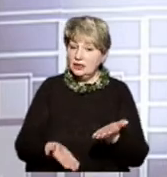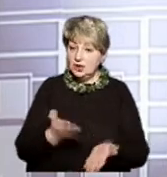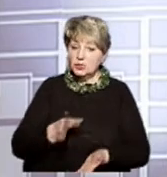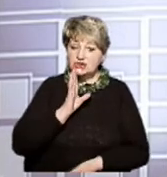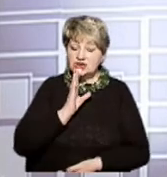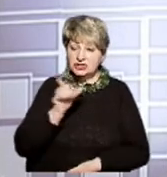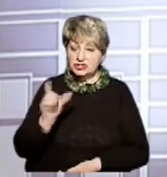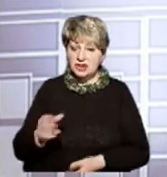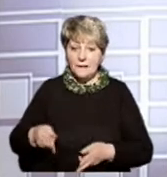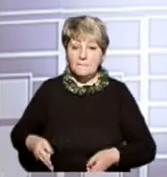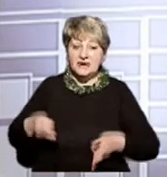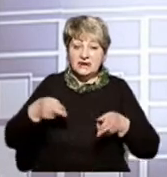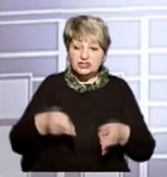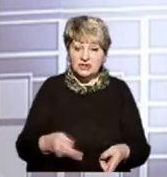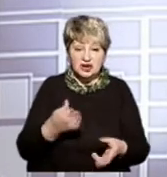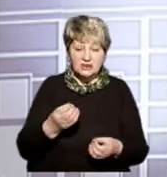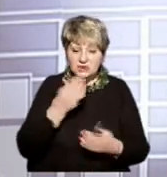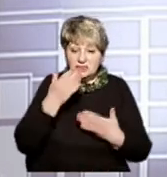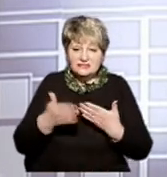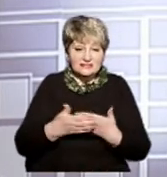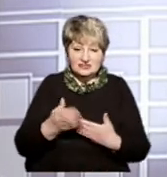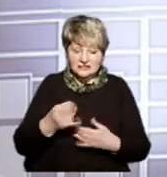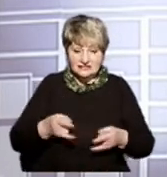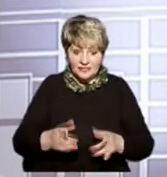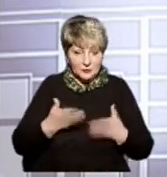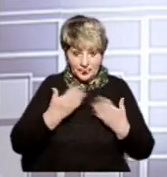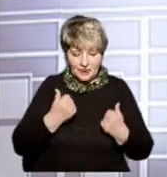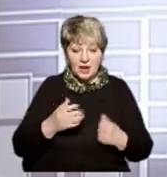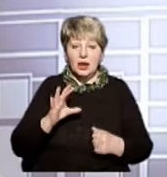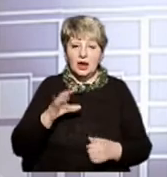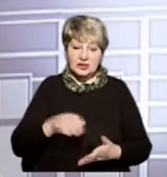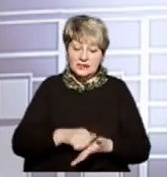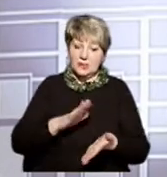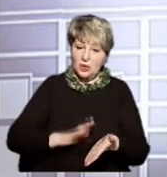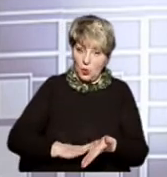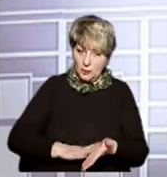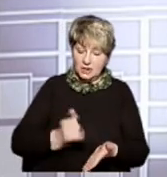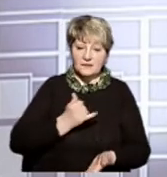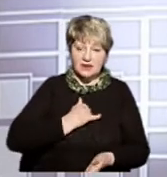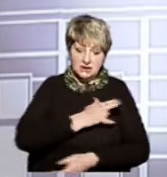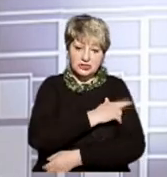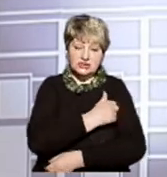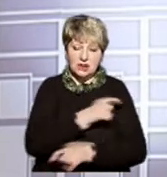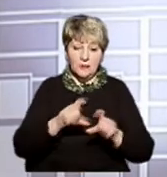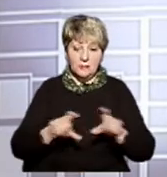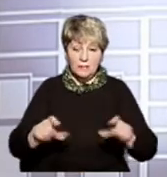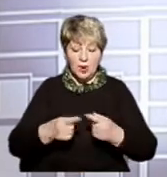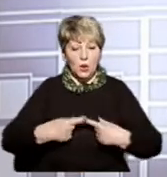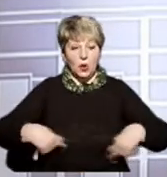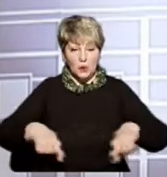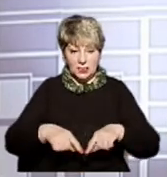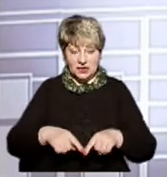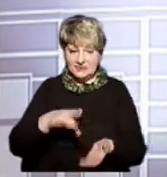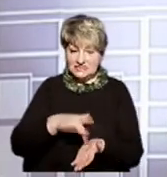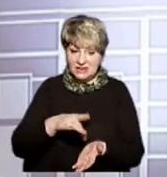жінки приїжджають ще не в терміні пологів, то вони стають на облік в нашій поліклінічному відділенні перинатального